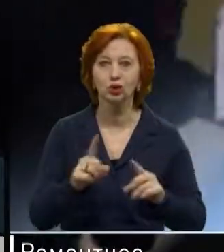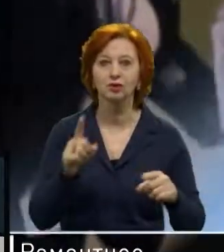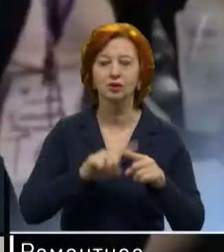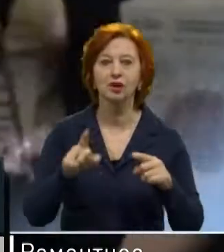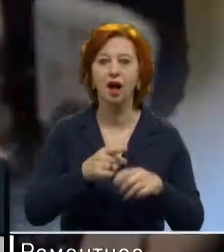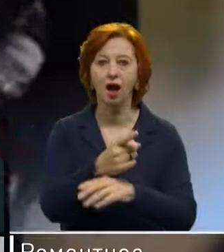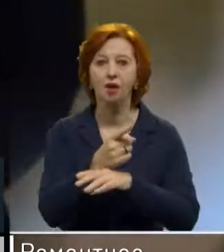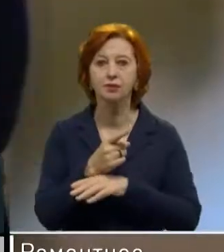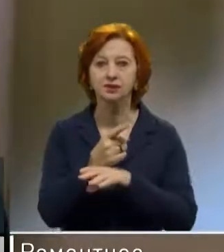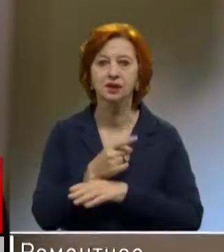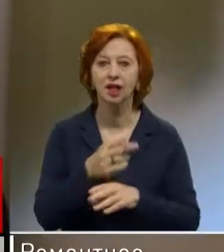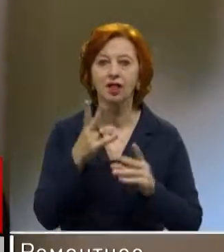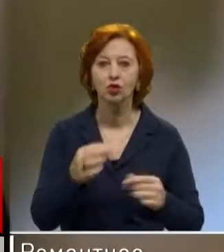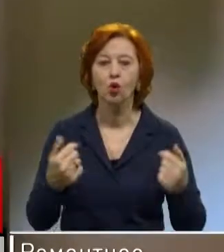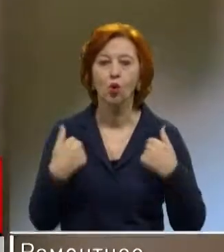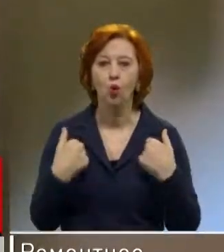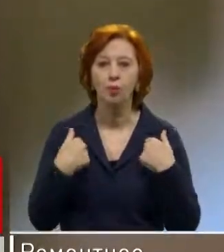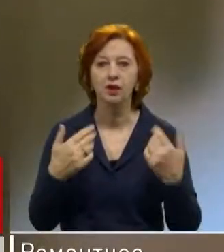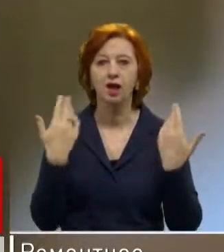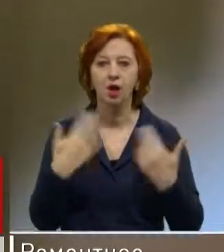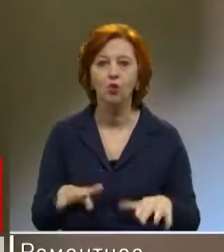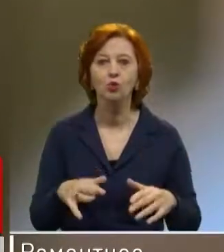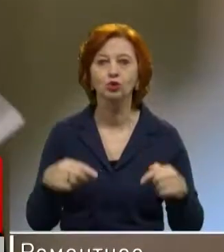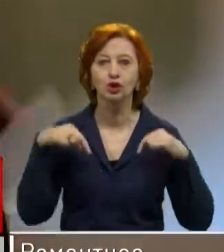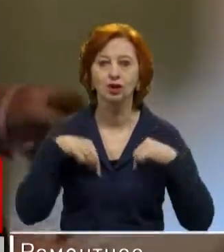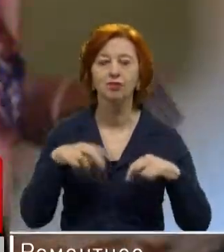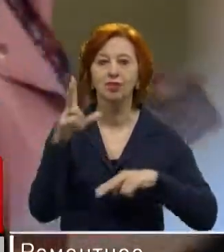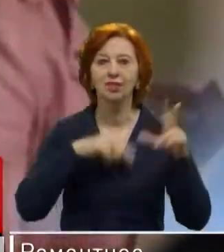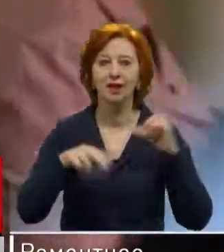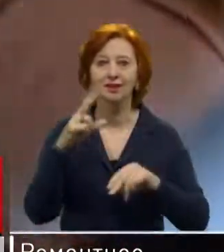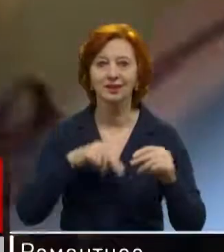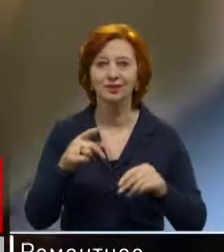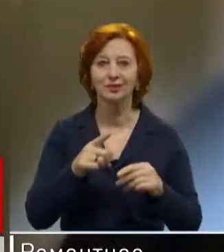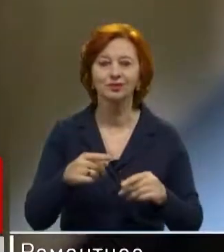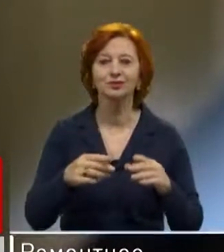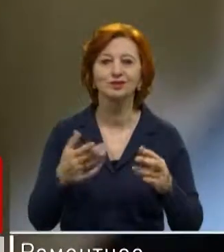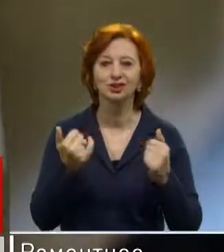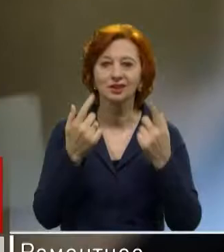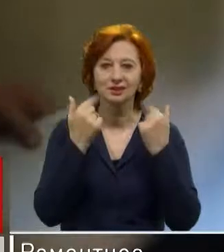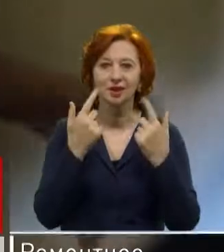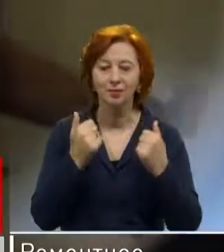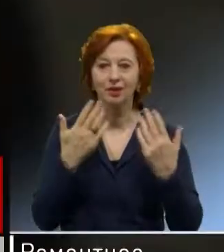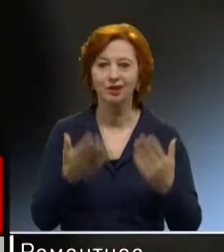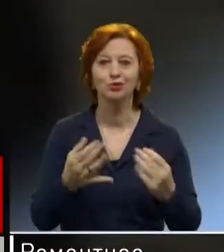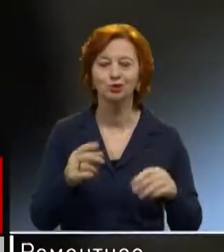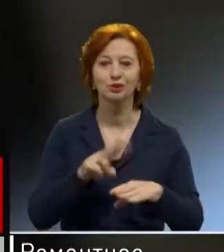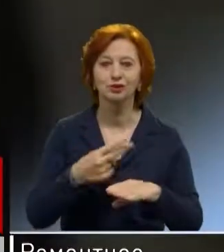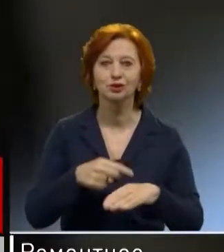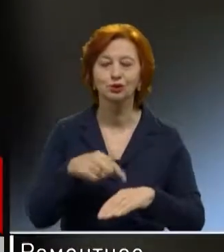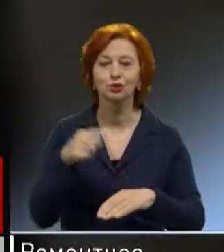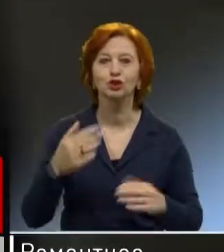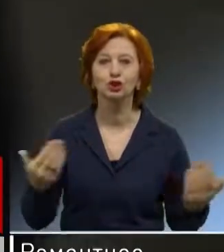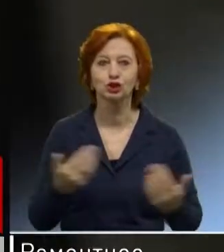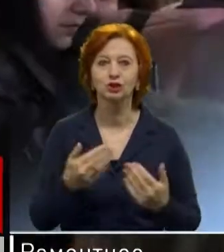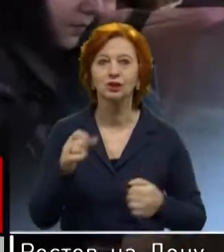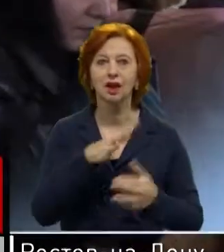обстрелы. Но у меня в душе такая огромная надежда, что... Я заплачу, что это скоро все закончится. Жители